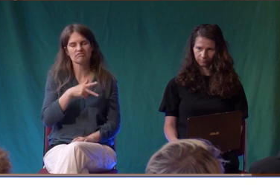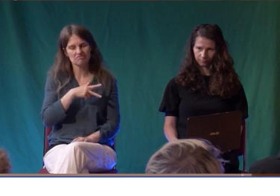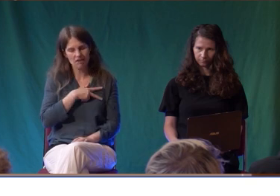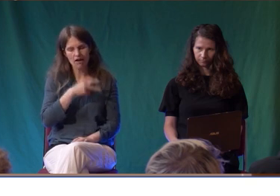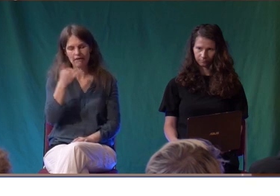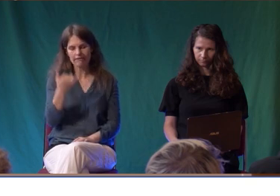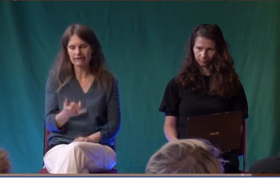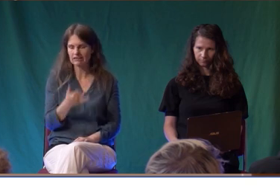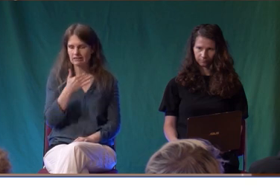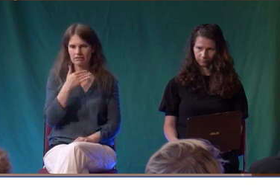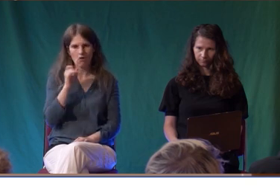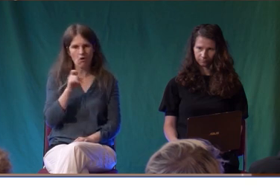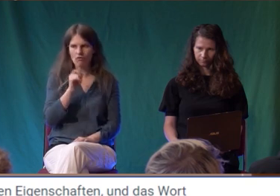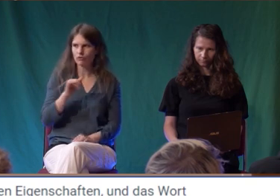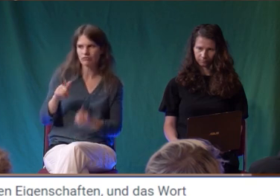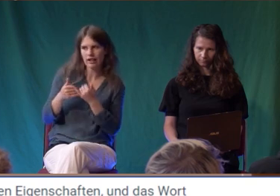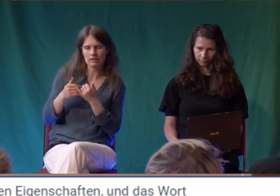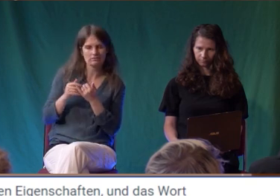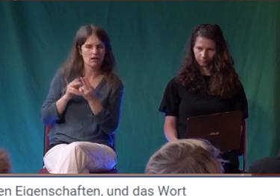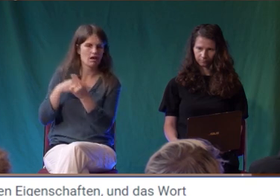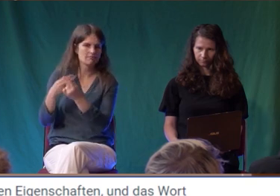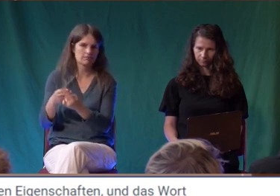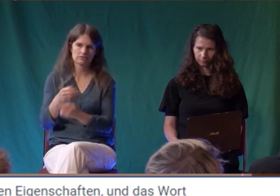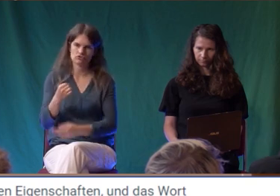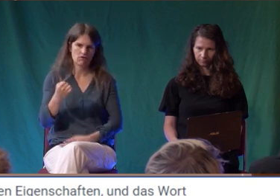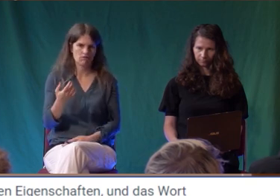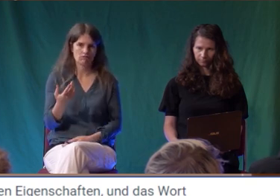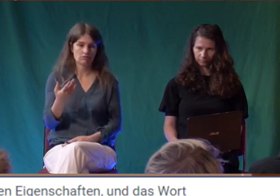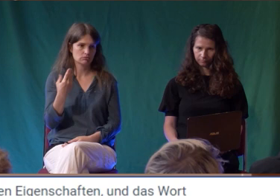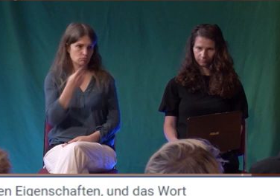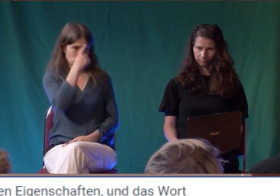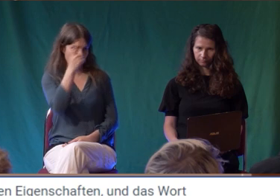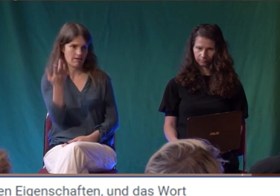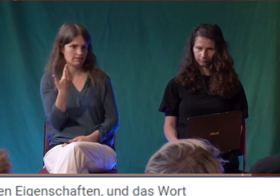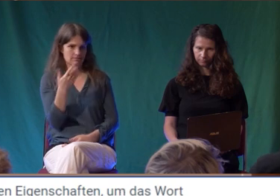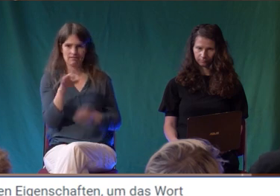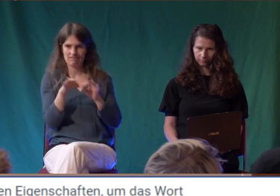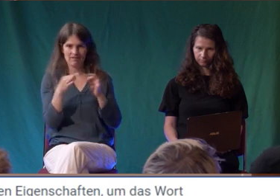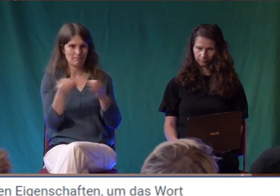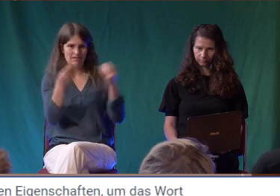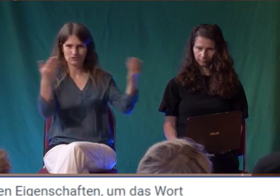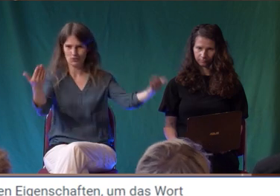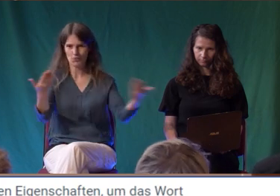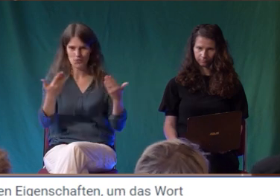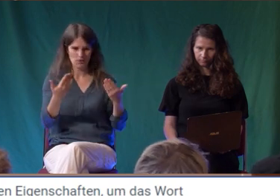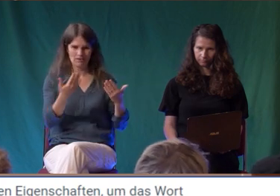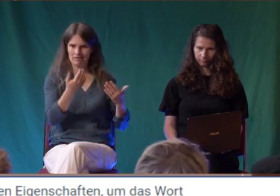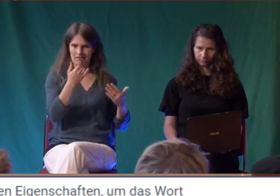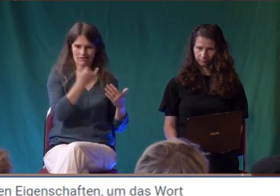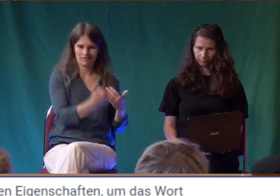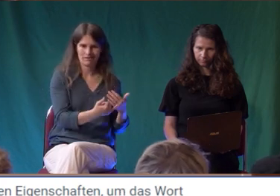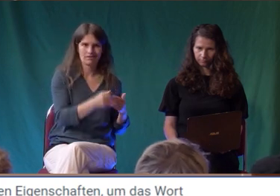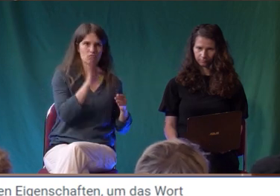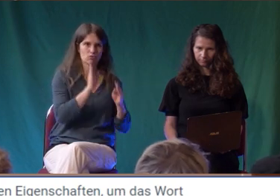Bedingungen der Eltern anpassen und das weiß jede Familie das Kinder unterschiedlich auf Mutter oder Vater reagieren